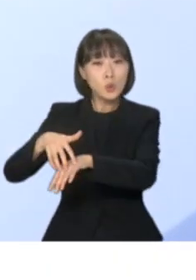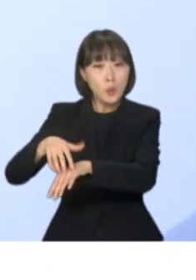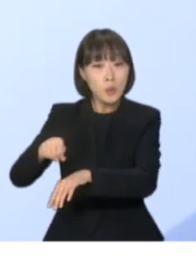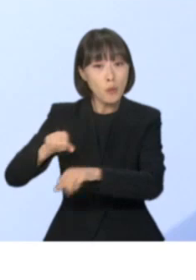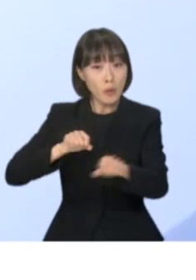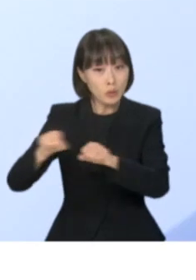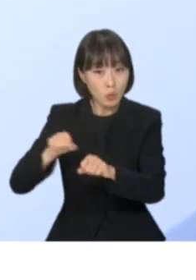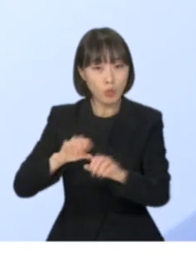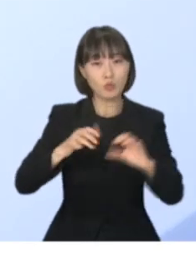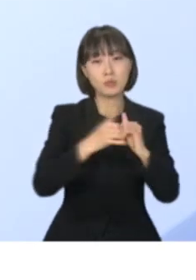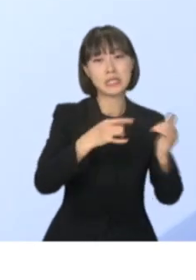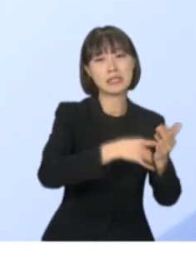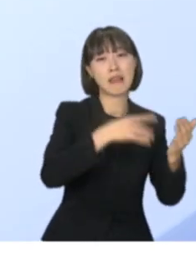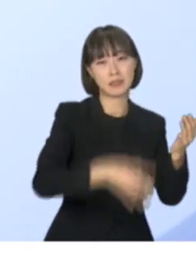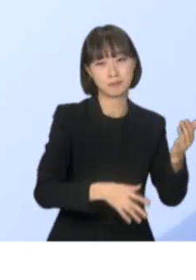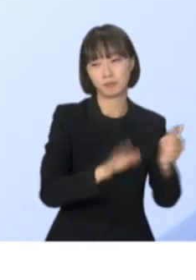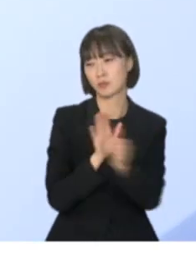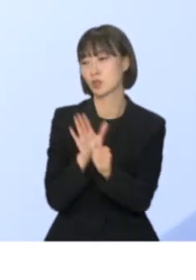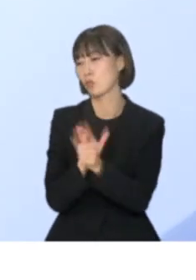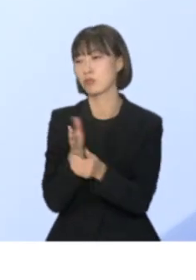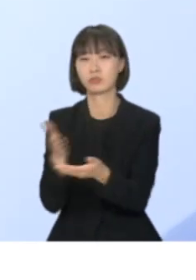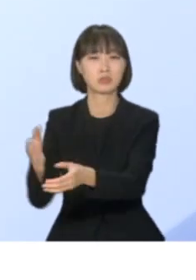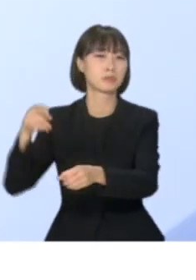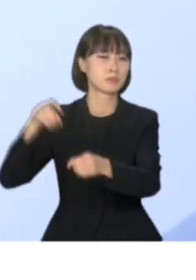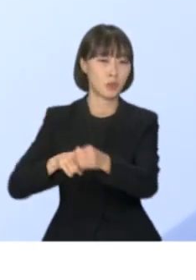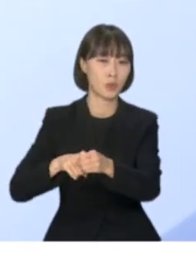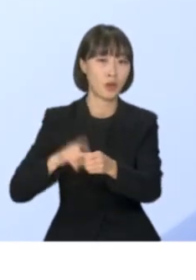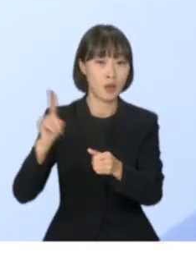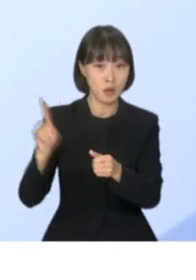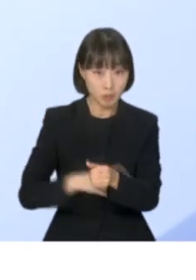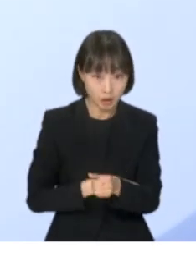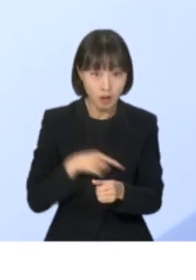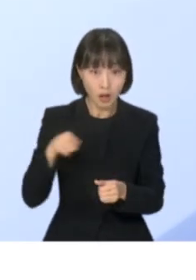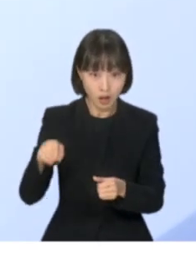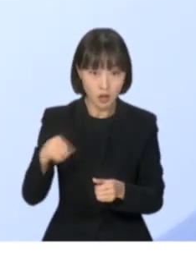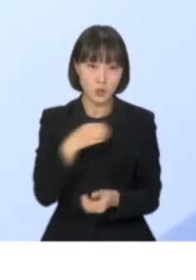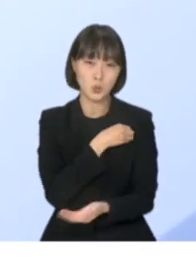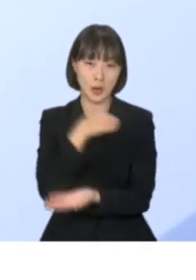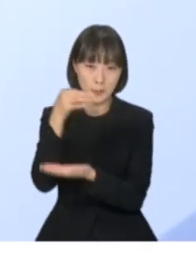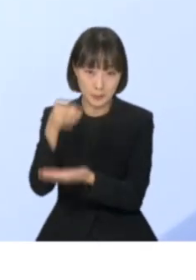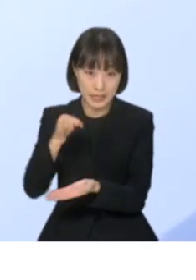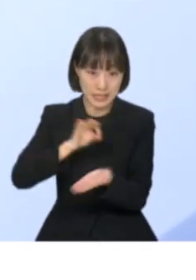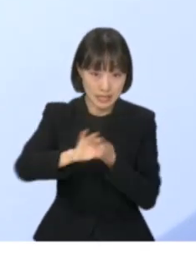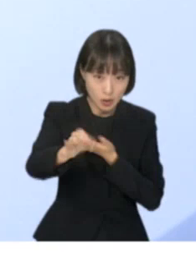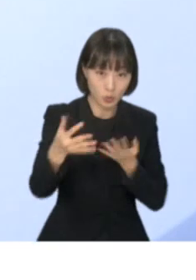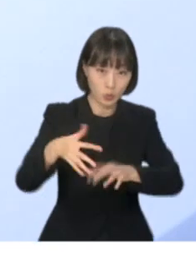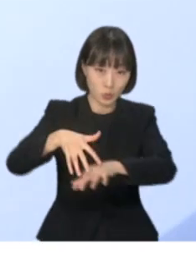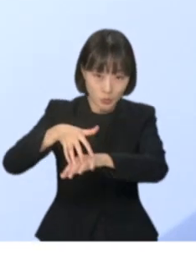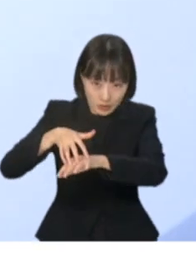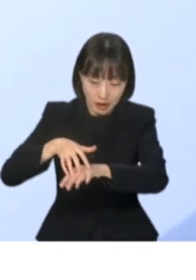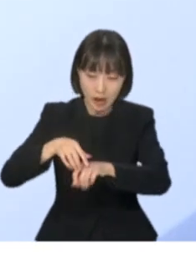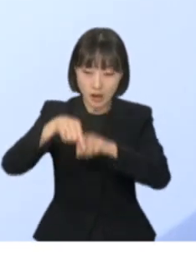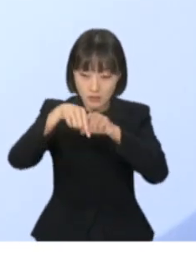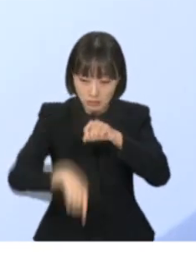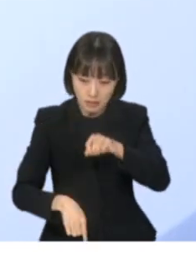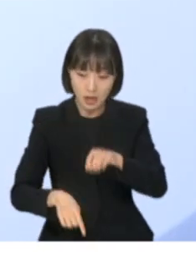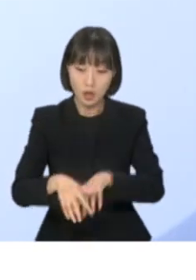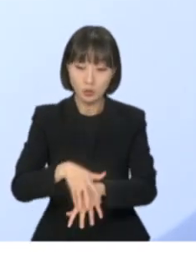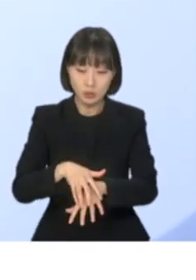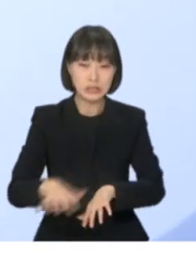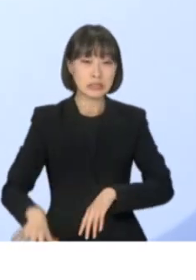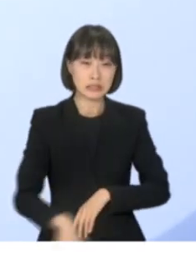이에 상응하여 조합비를 사용하는 노동조합과 산하조직 그리고 그 상급단체의